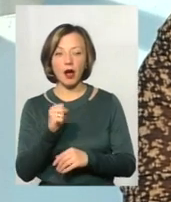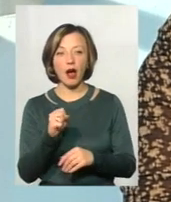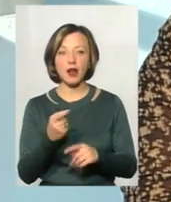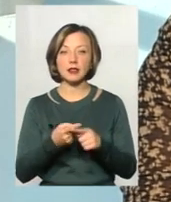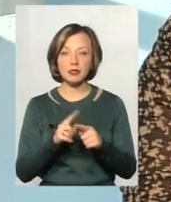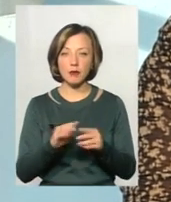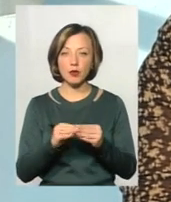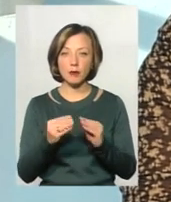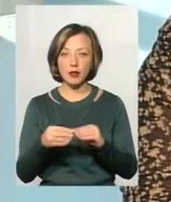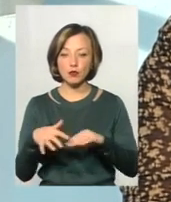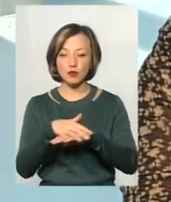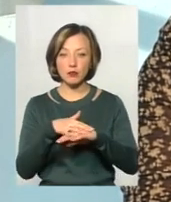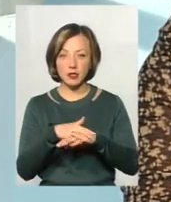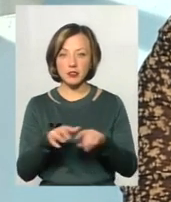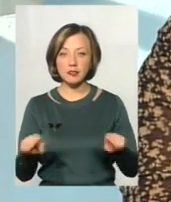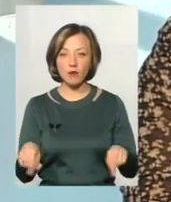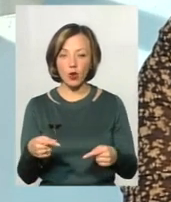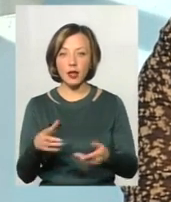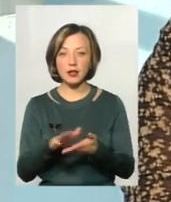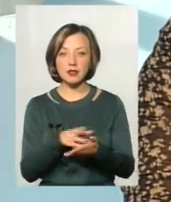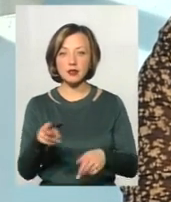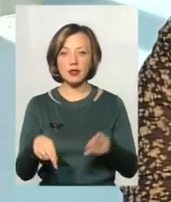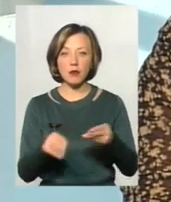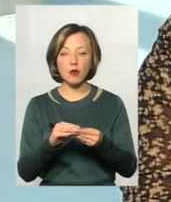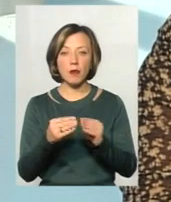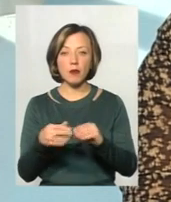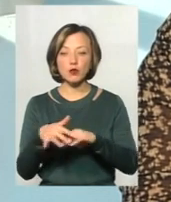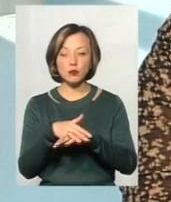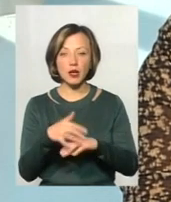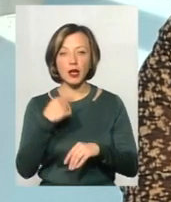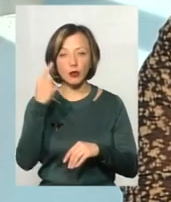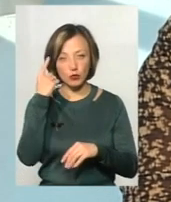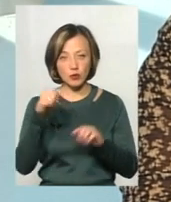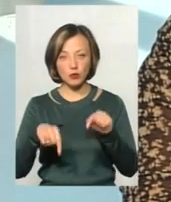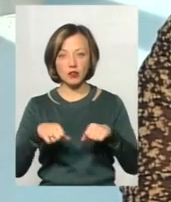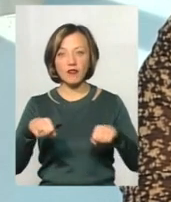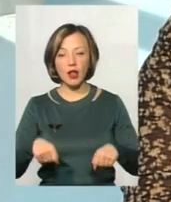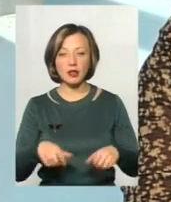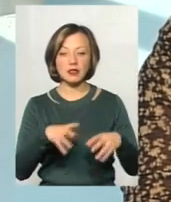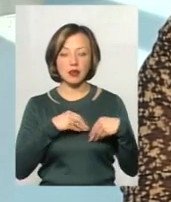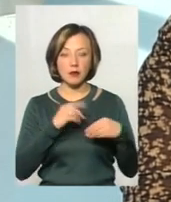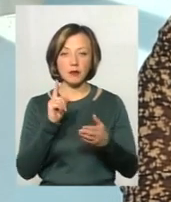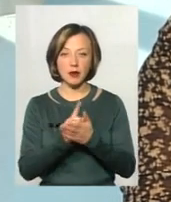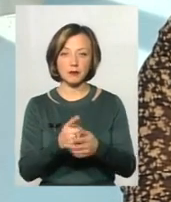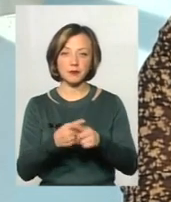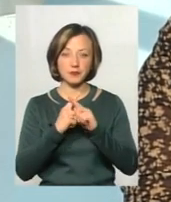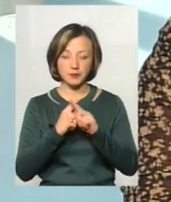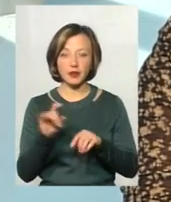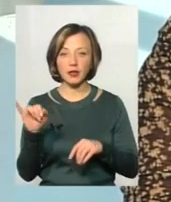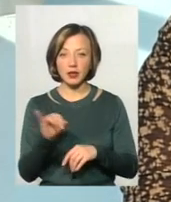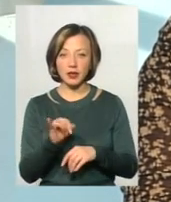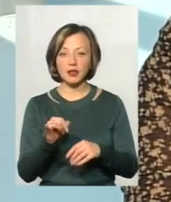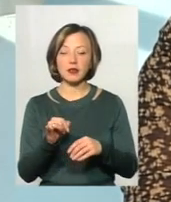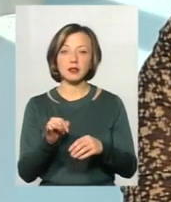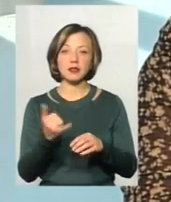вже проблема, це суспільна. Створення стерилізатора – це проблема суспільна. І я думаю, що тут влада з нами має нам піти на зустріч, і влада має з